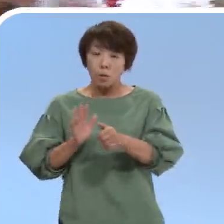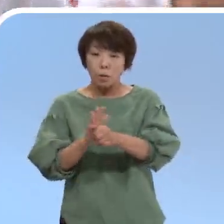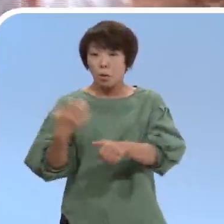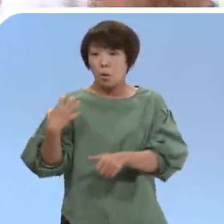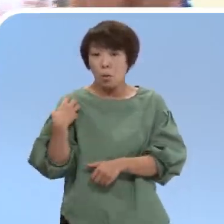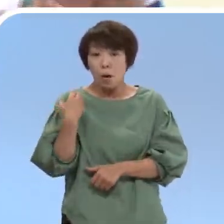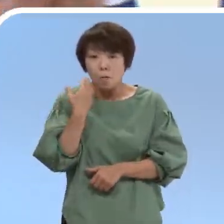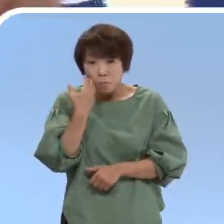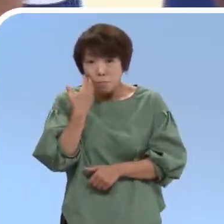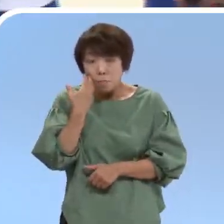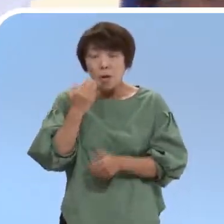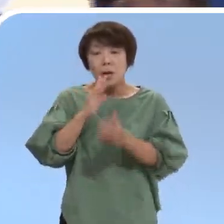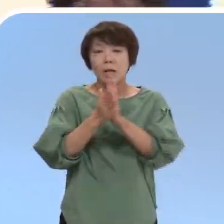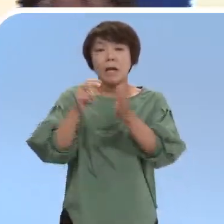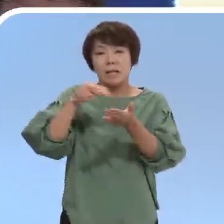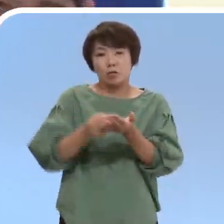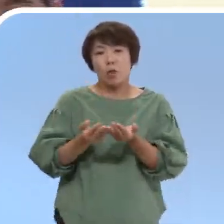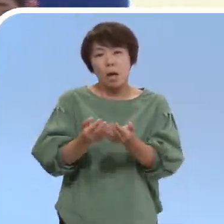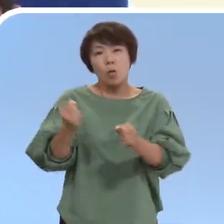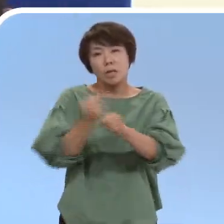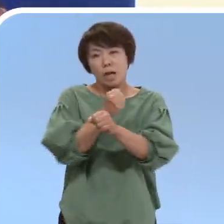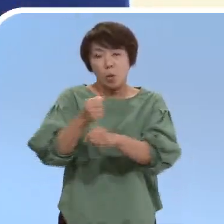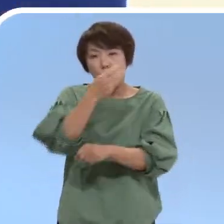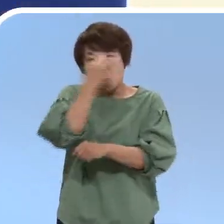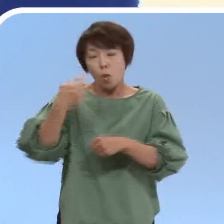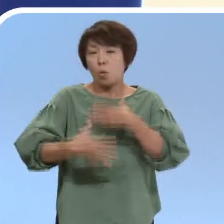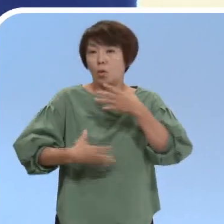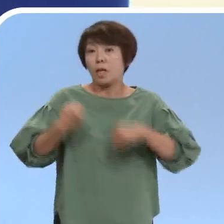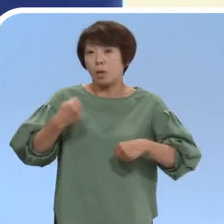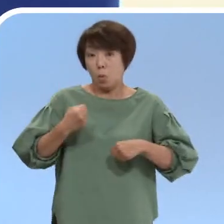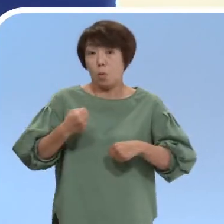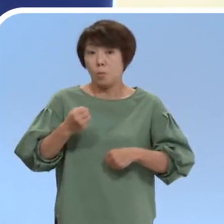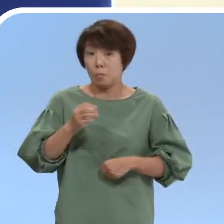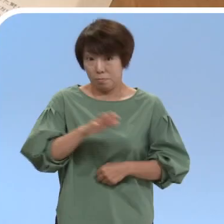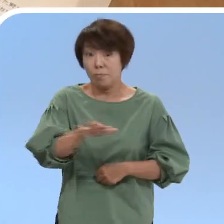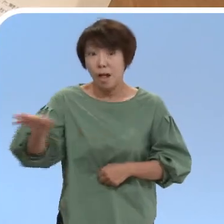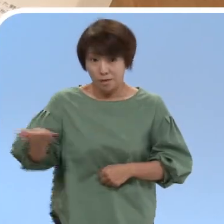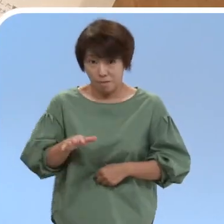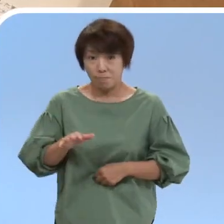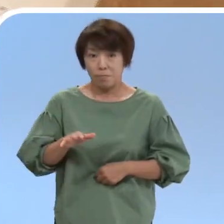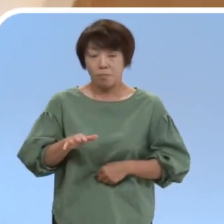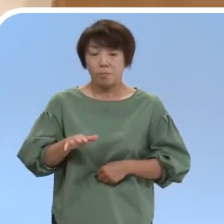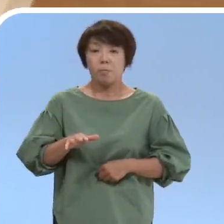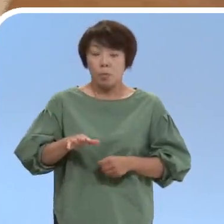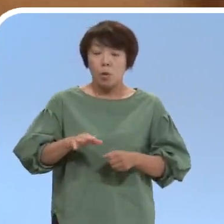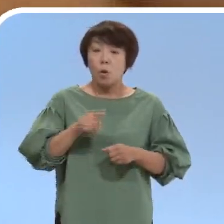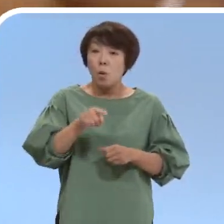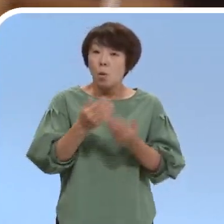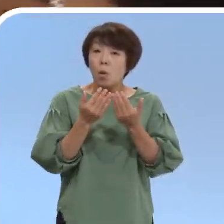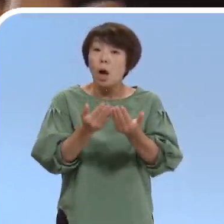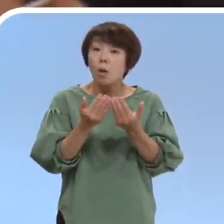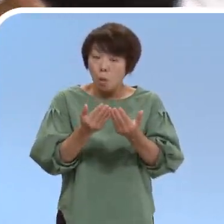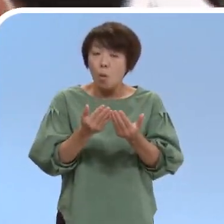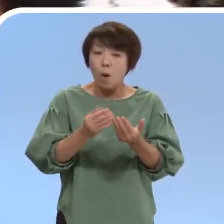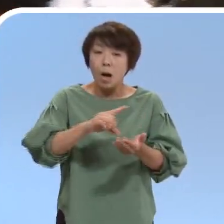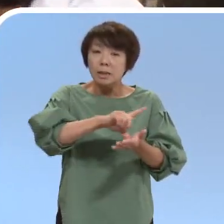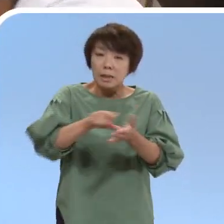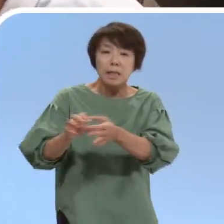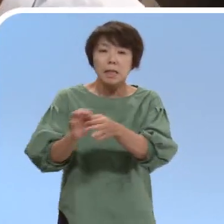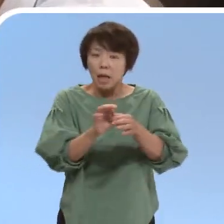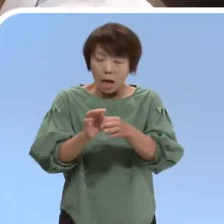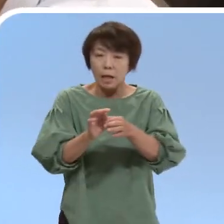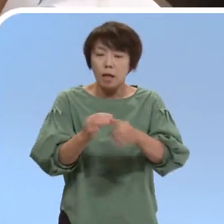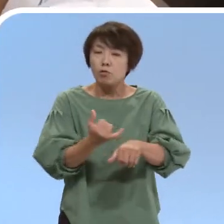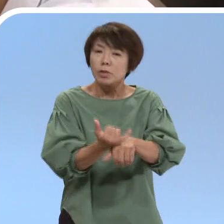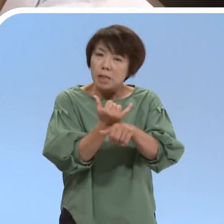今回助っ人として登場してくれたのはあいおい産業高校の皆さん。実はこの学校、地元